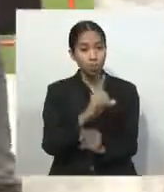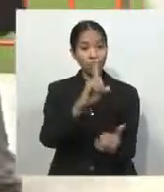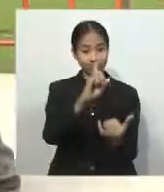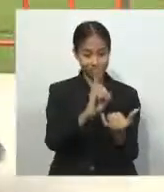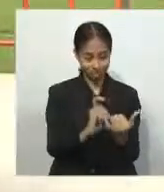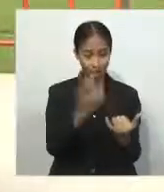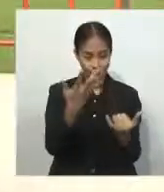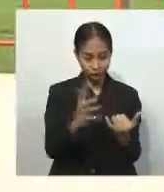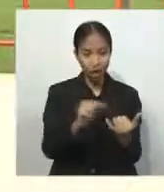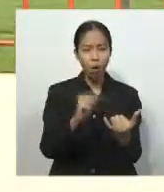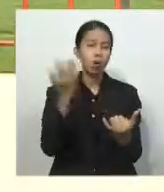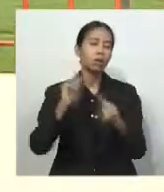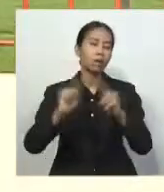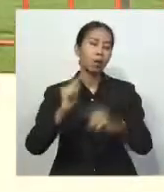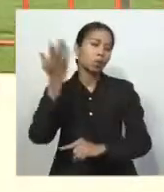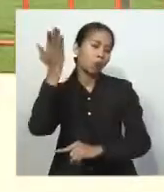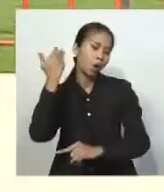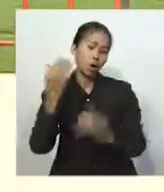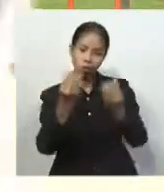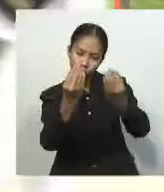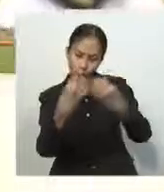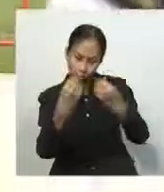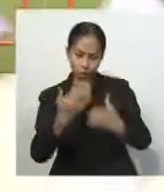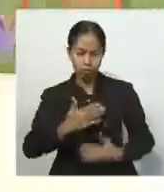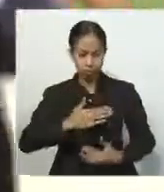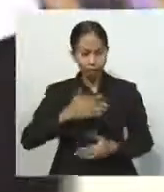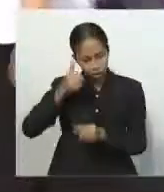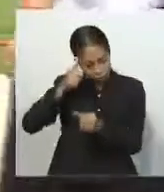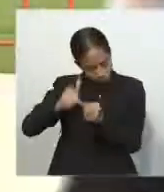ำสั่งสอนรวมถึงความดีงามของหลวงพ่อคูณนะคะยังคงอยู่ในใจของพวกเขาตลอดไปค่ะ